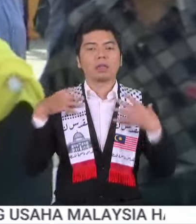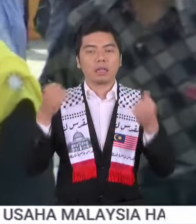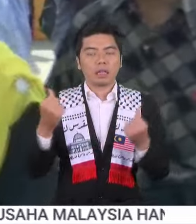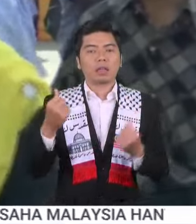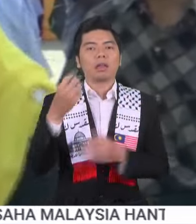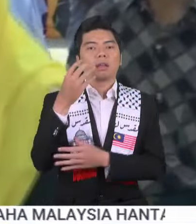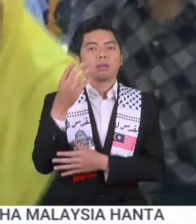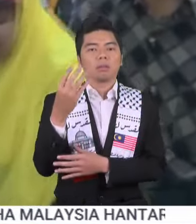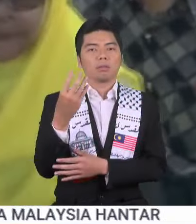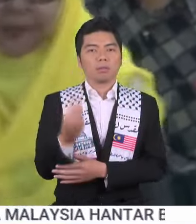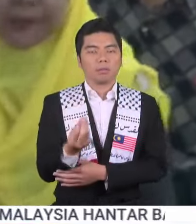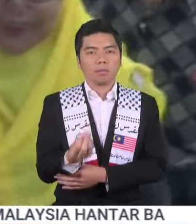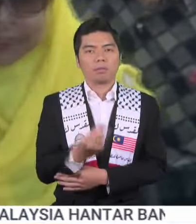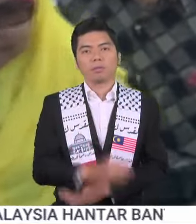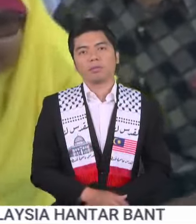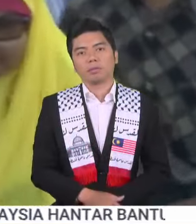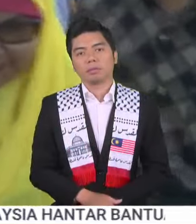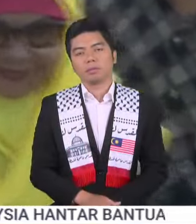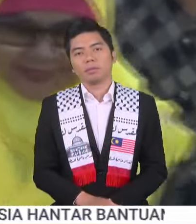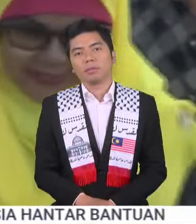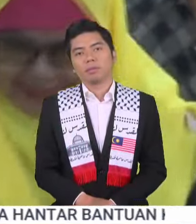dataran keris alur